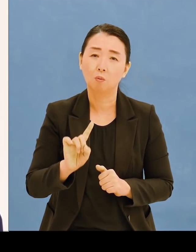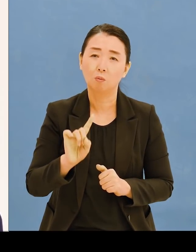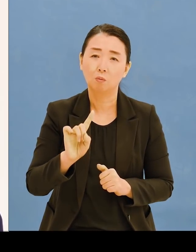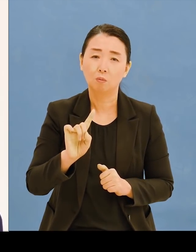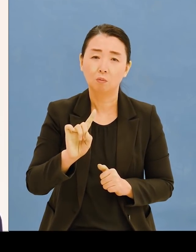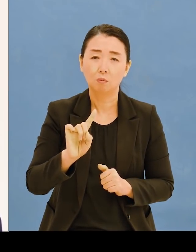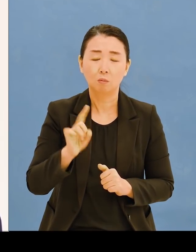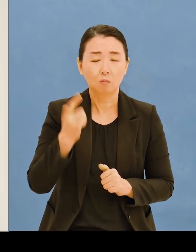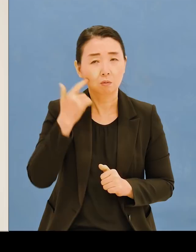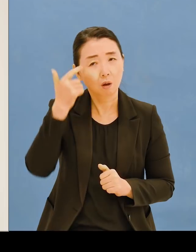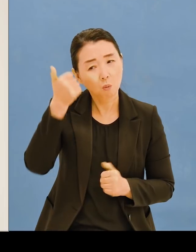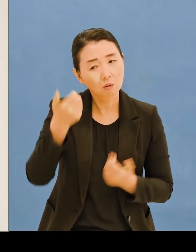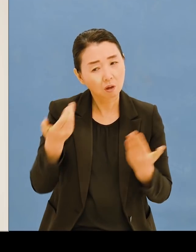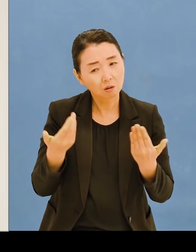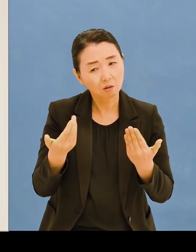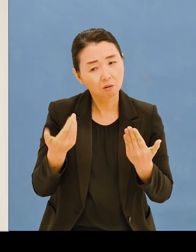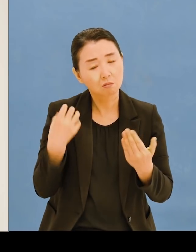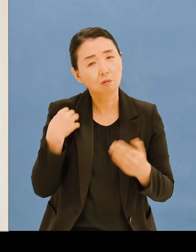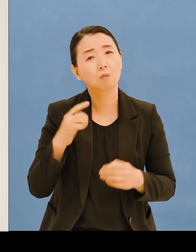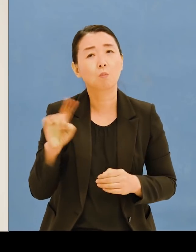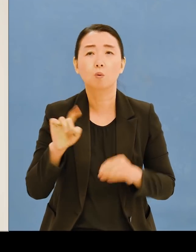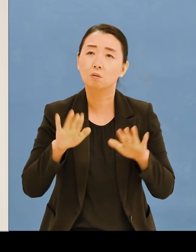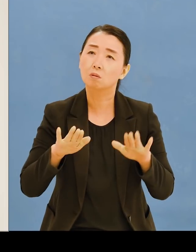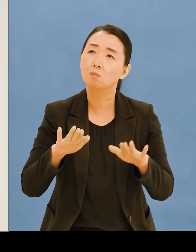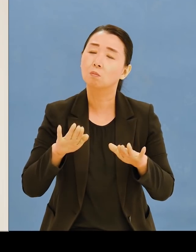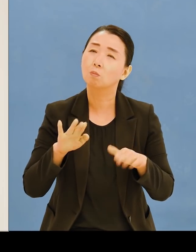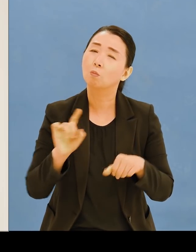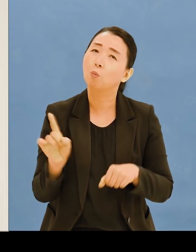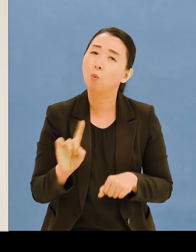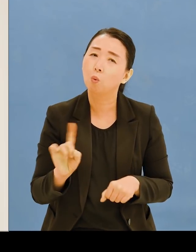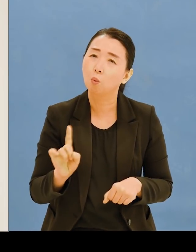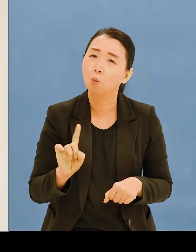거지? 그런 의문이 들면서 네.